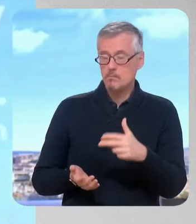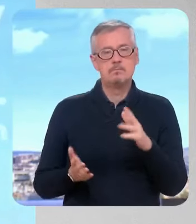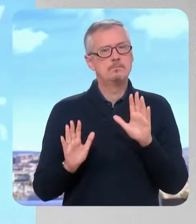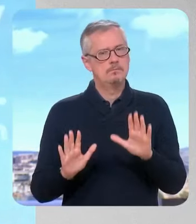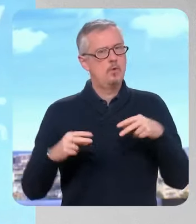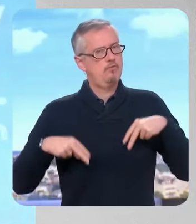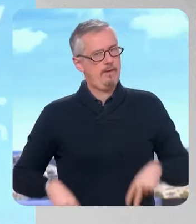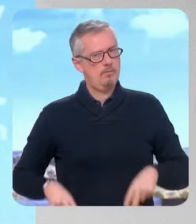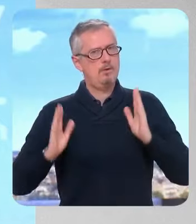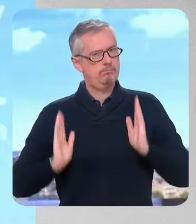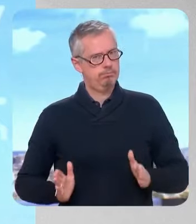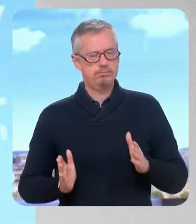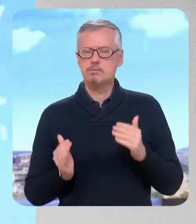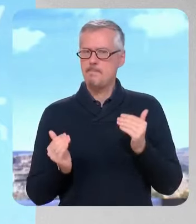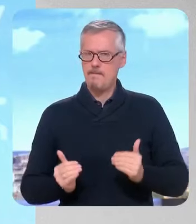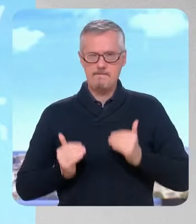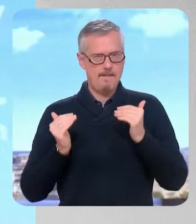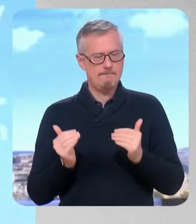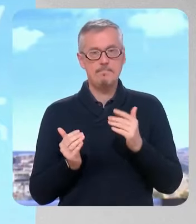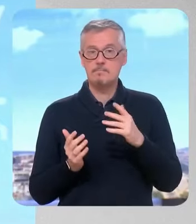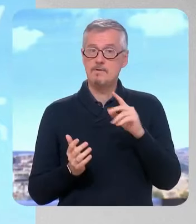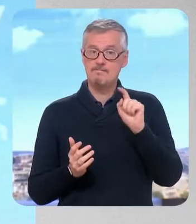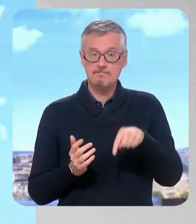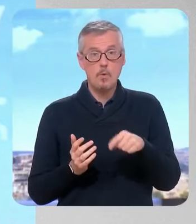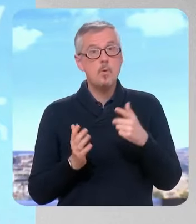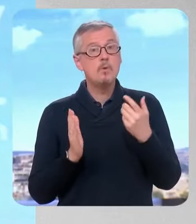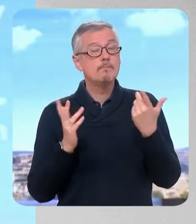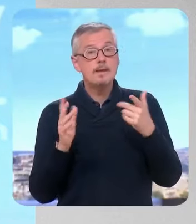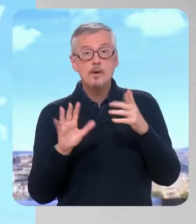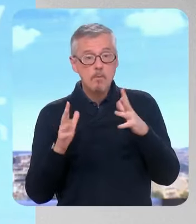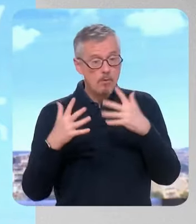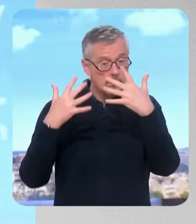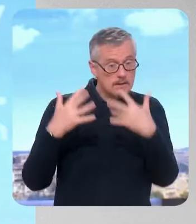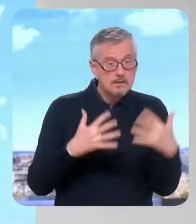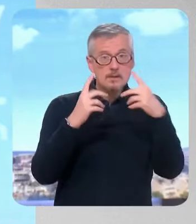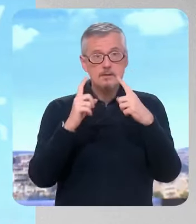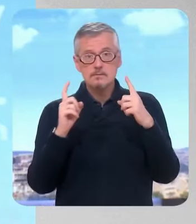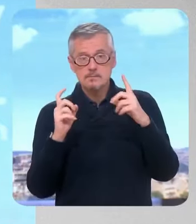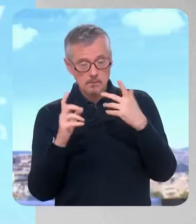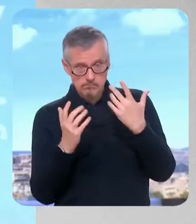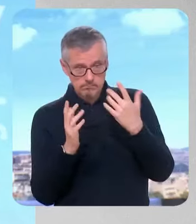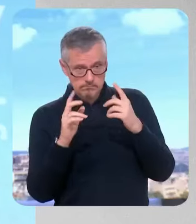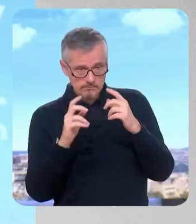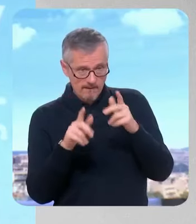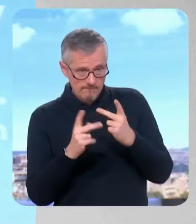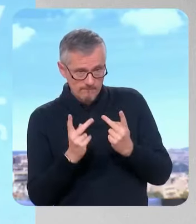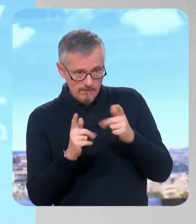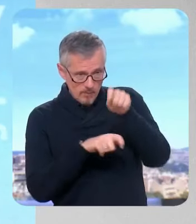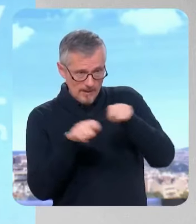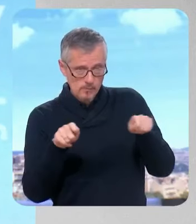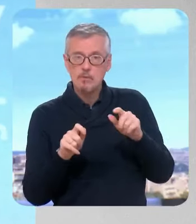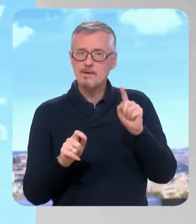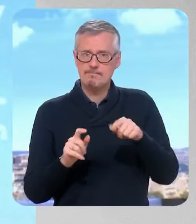et celle du président de la République est intacte. Simplement, pour avoir des indicateurs de production, il faut les construire, il faut les fabriquer, il faut se mettre d'accord. Deuxième élément, il a une mission qui a été